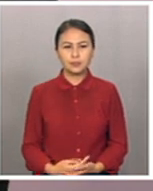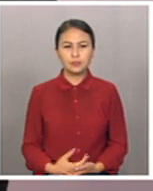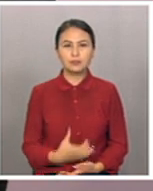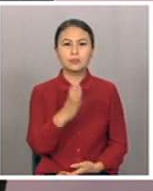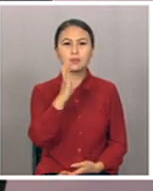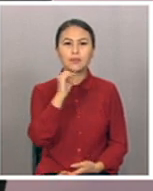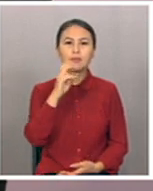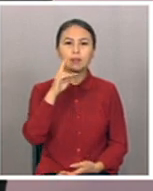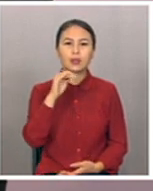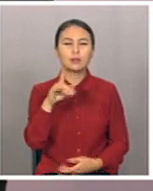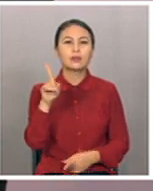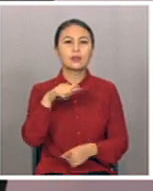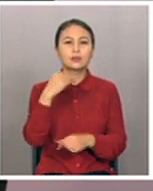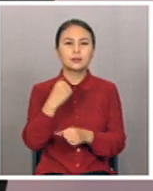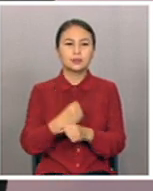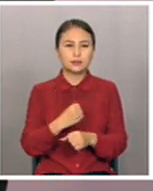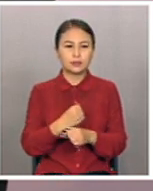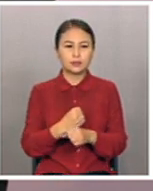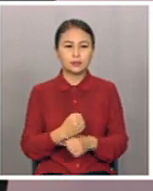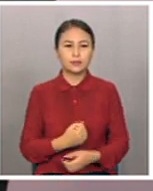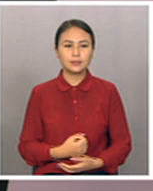Санат не істеді?